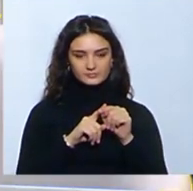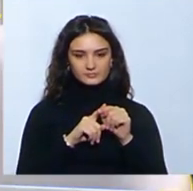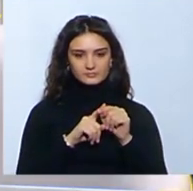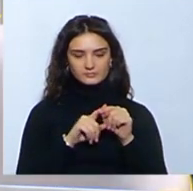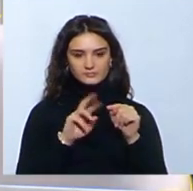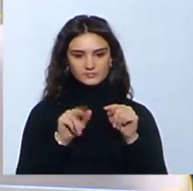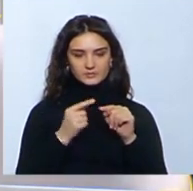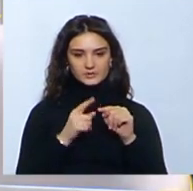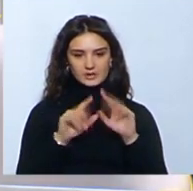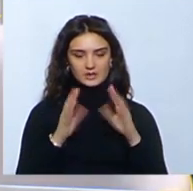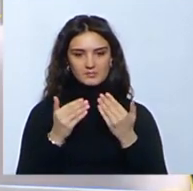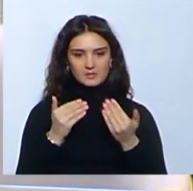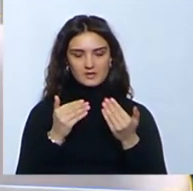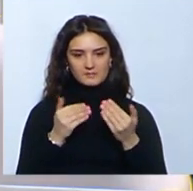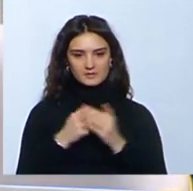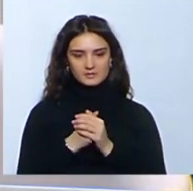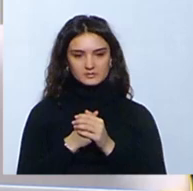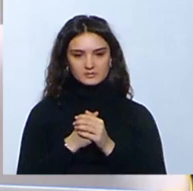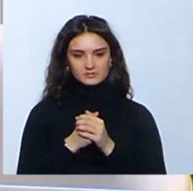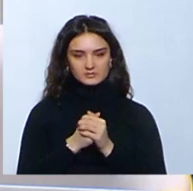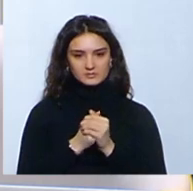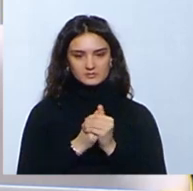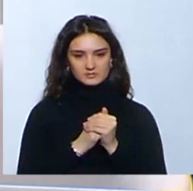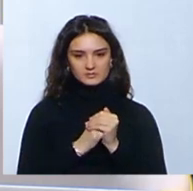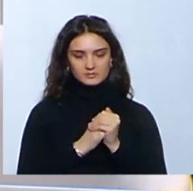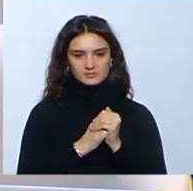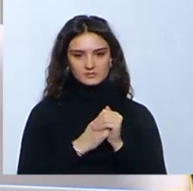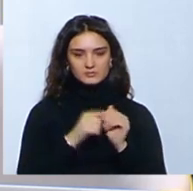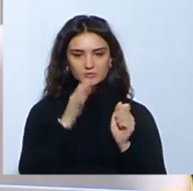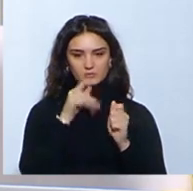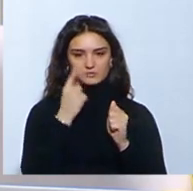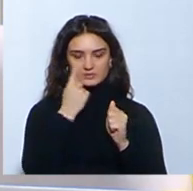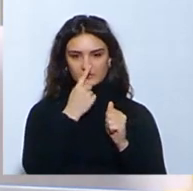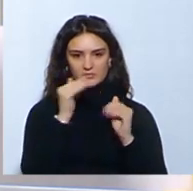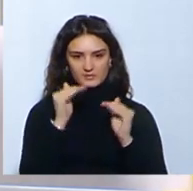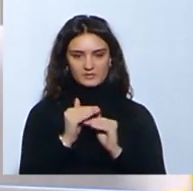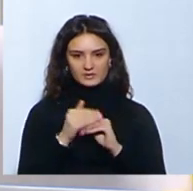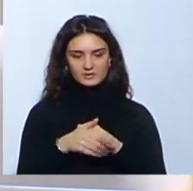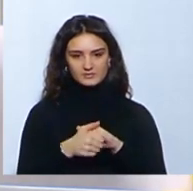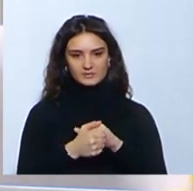საკანში და ხდება ამ სტრუქტურის სრულად შემღრევა. ბუნებრივია ამ დროს მხედველობა ქვეითდება.